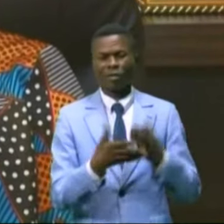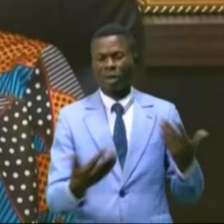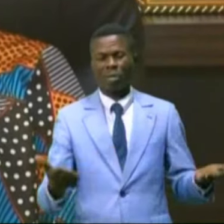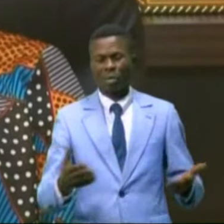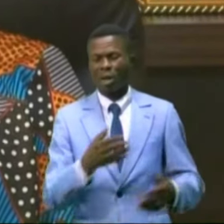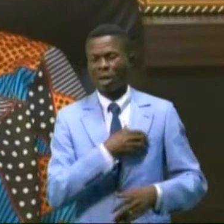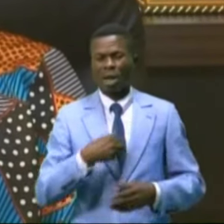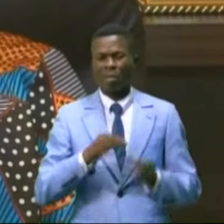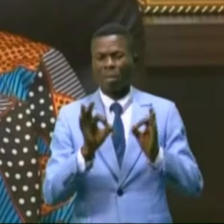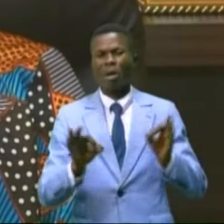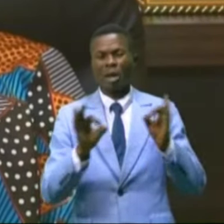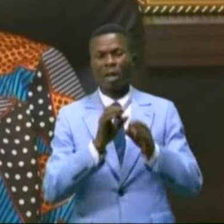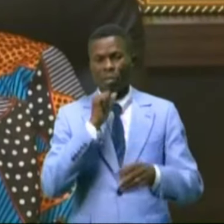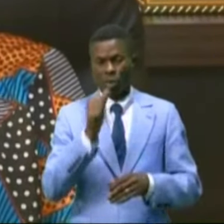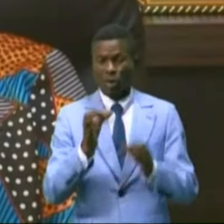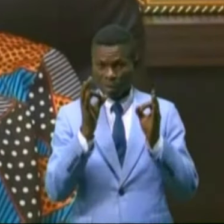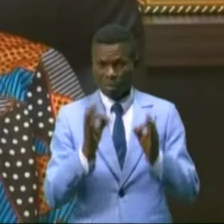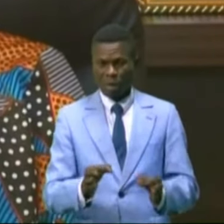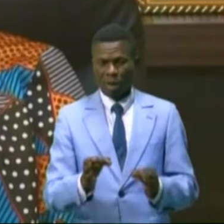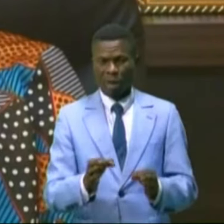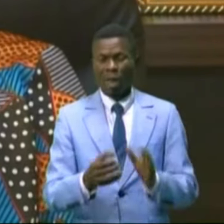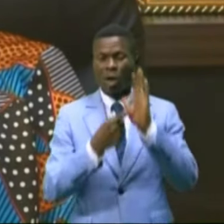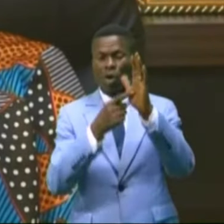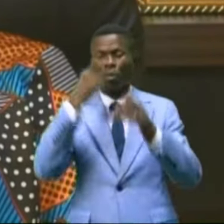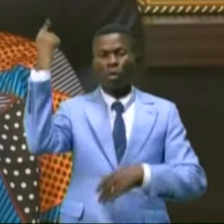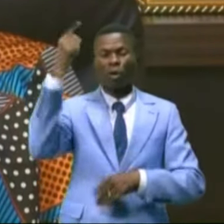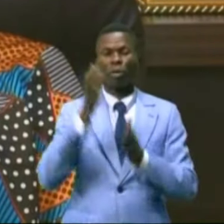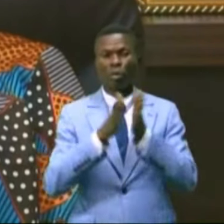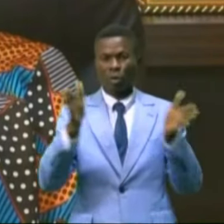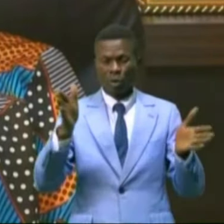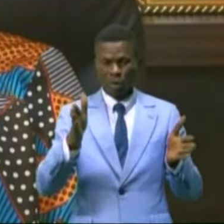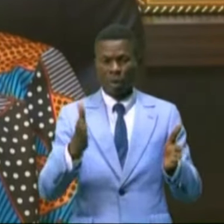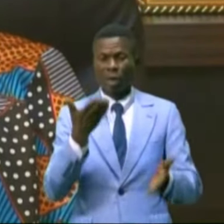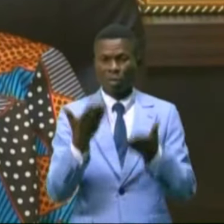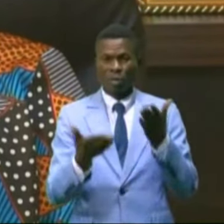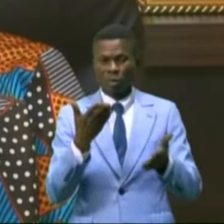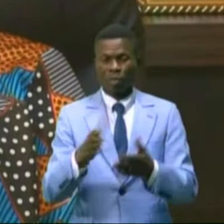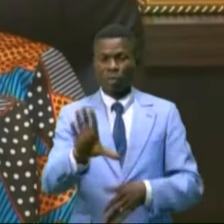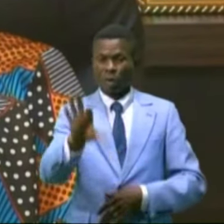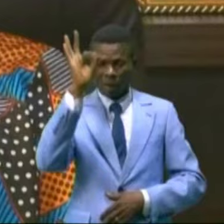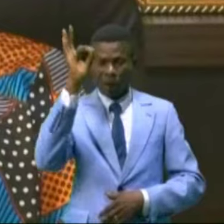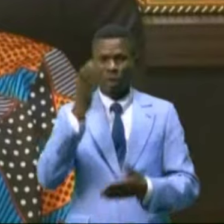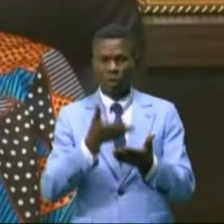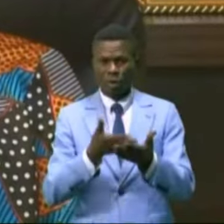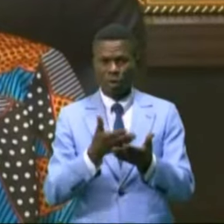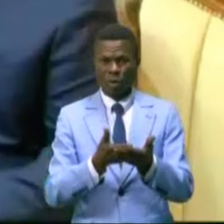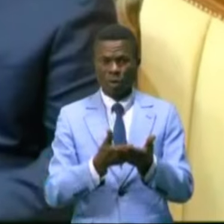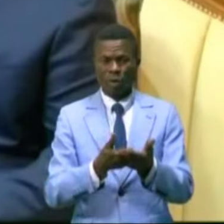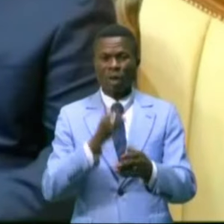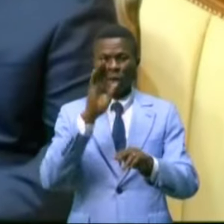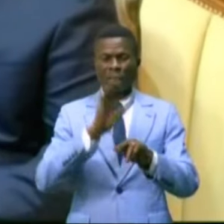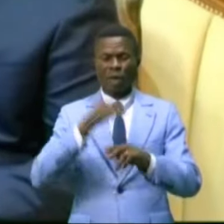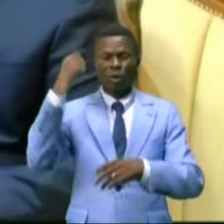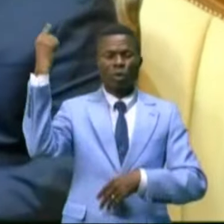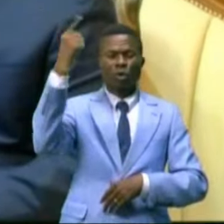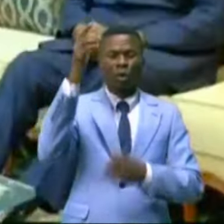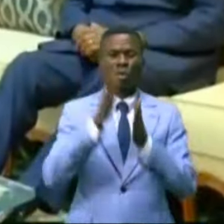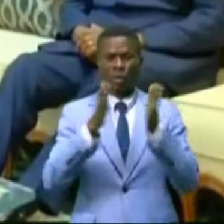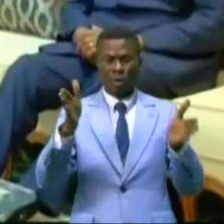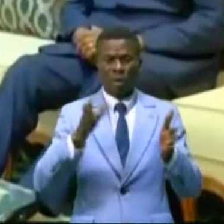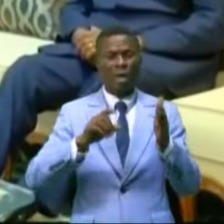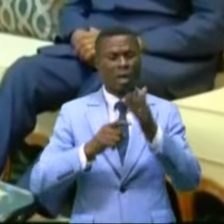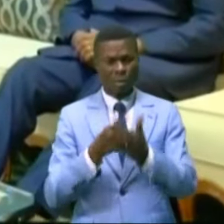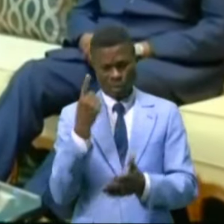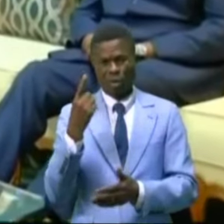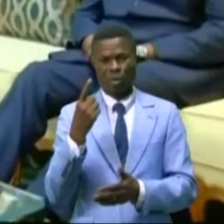n'est pas capable et aujourd'hui montre à la surface du monde entier et je pense que cette nomination a fait parler partout dans le monde parce que étant la